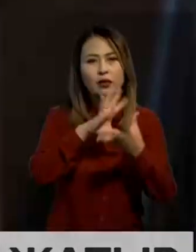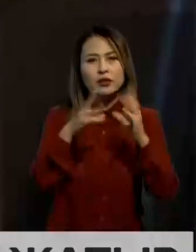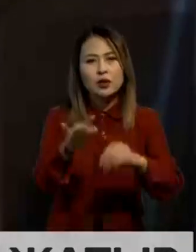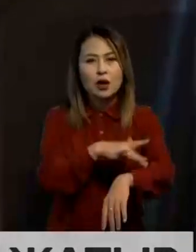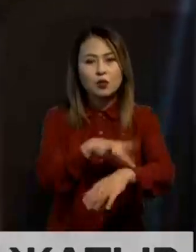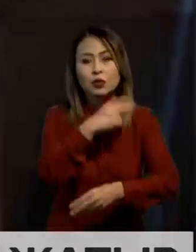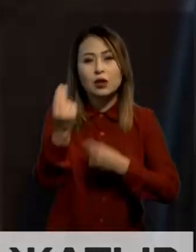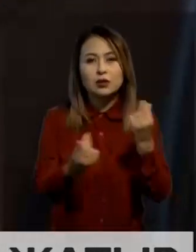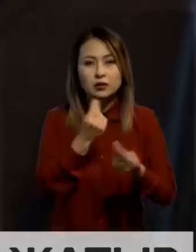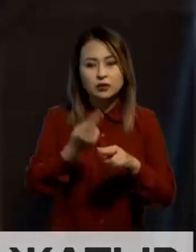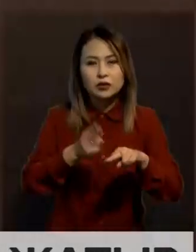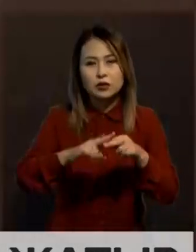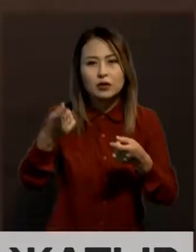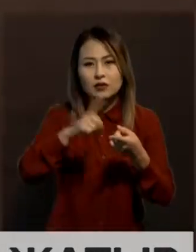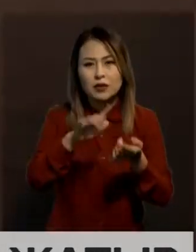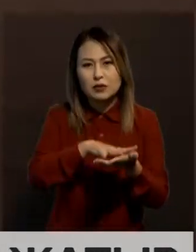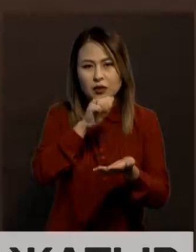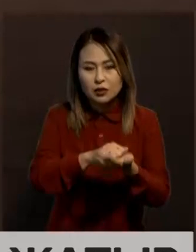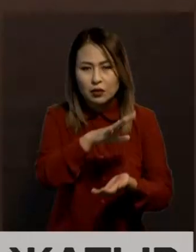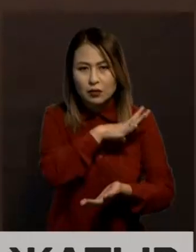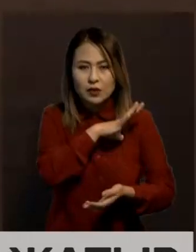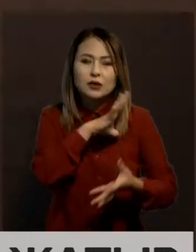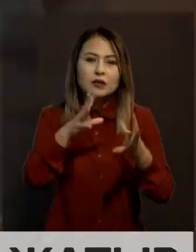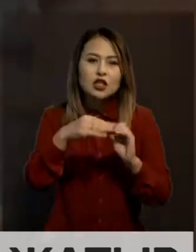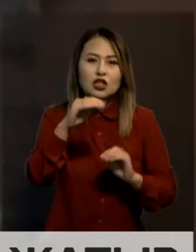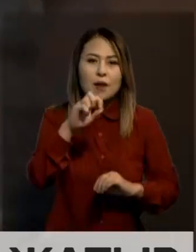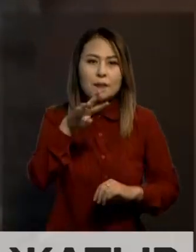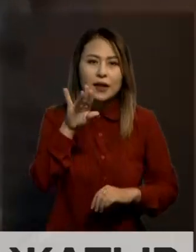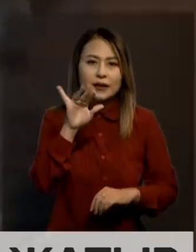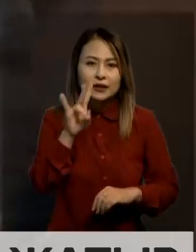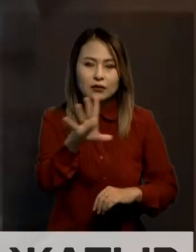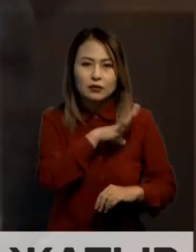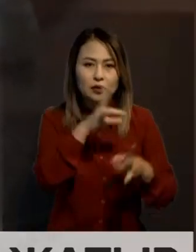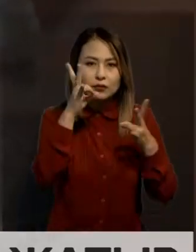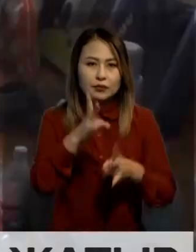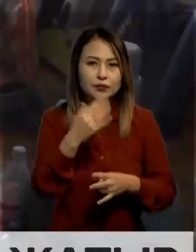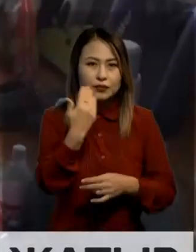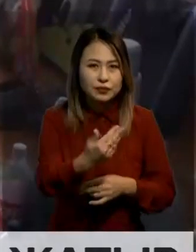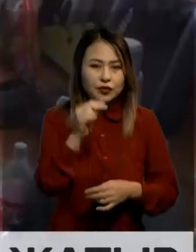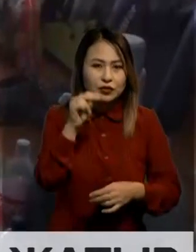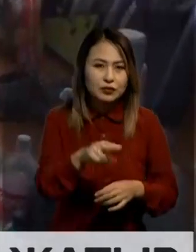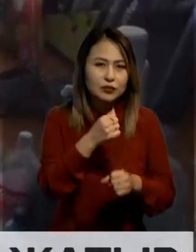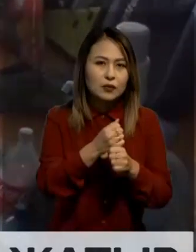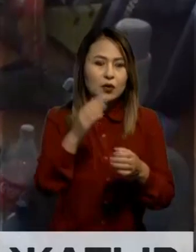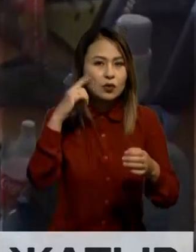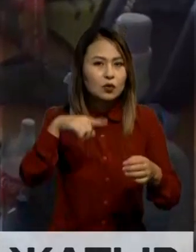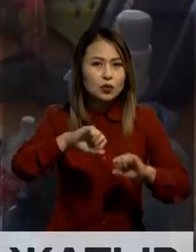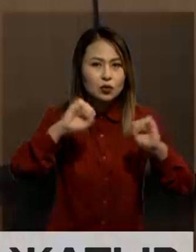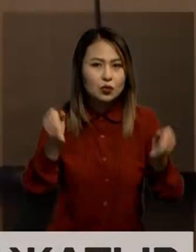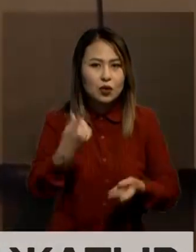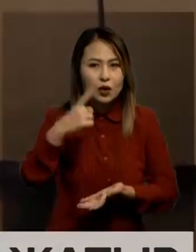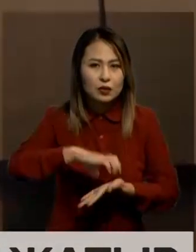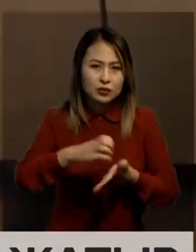Коммуналдық апаттан Екібастұз қаласының тұрғыны Баян Жармакиннің үйіне айтарлықтай зақым келді. Зейнеткердің суық үйде бір